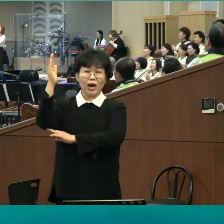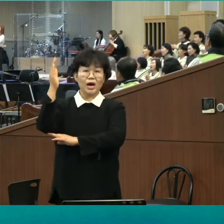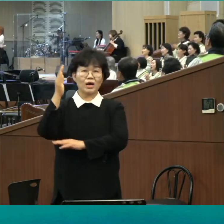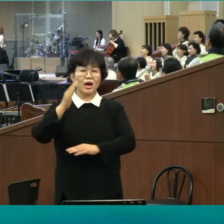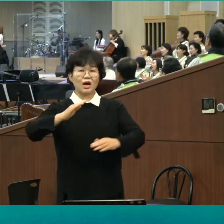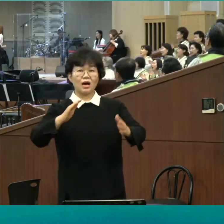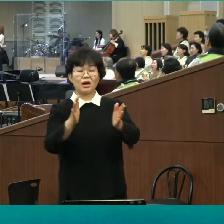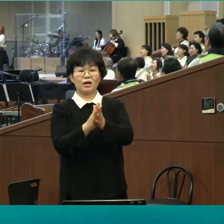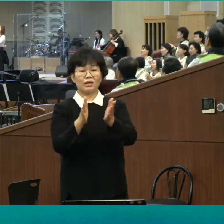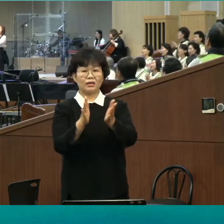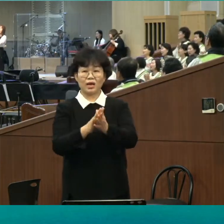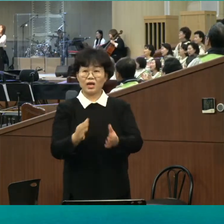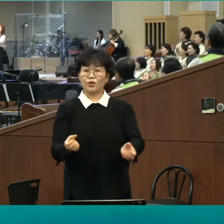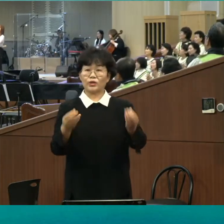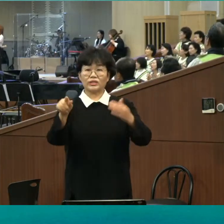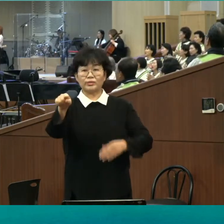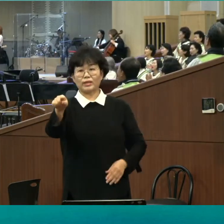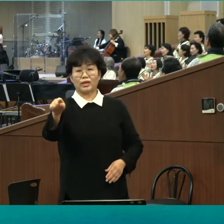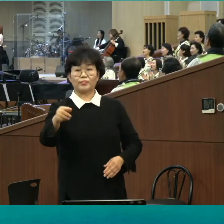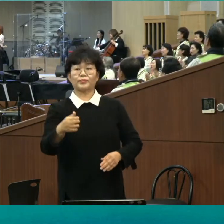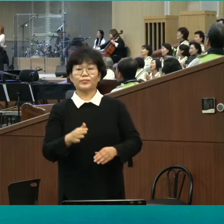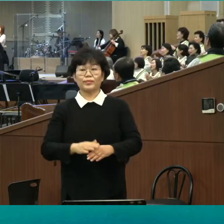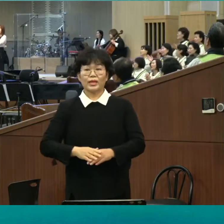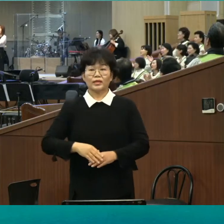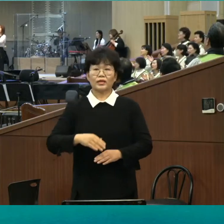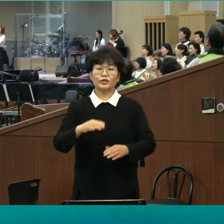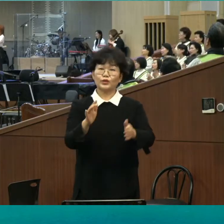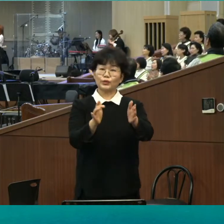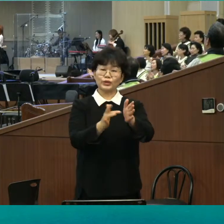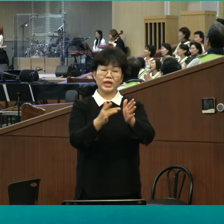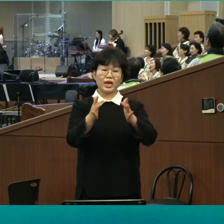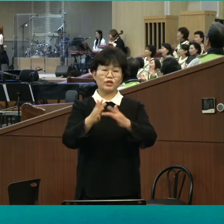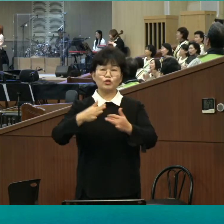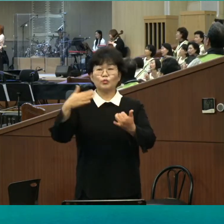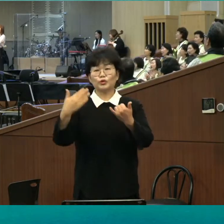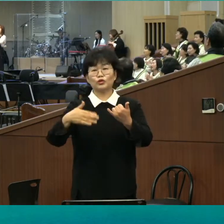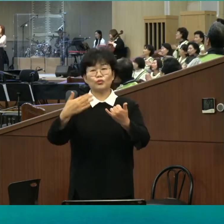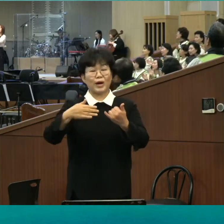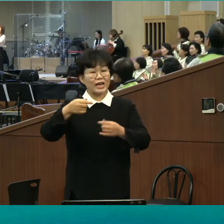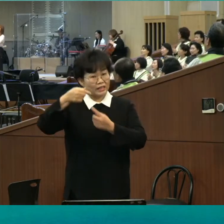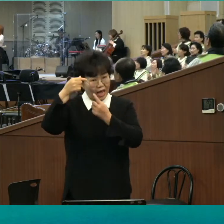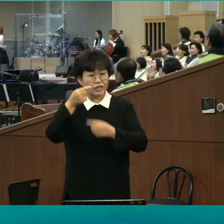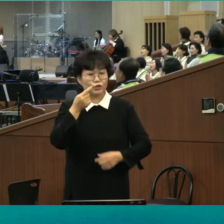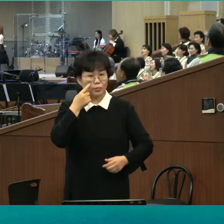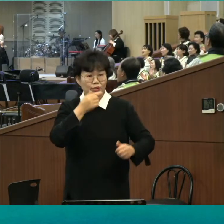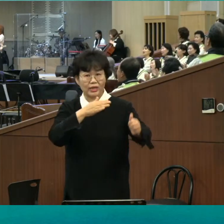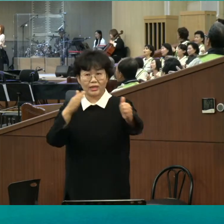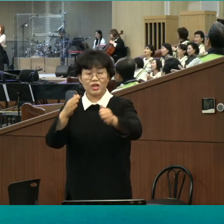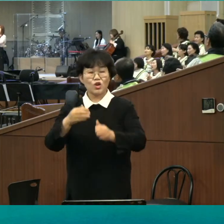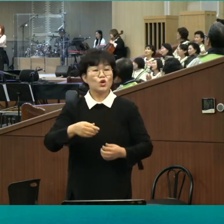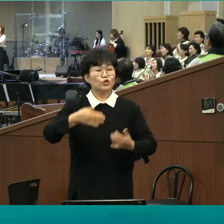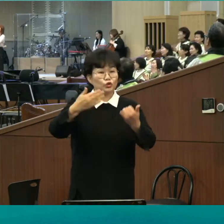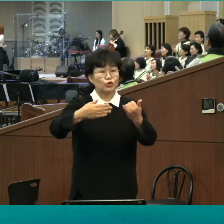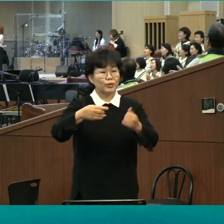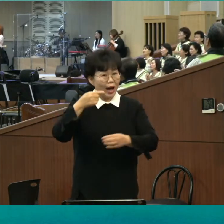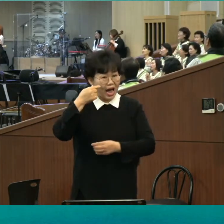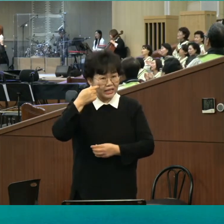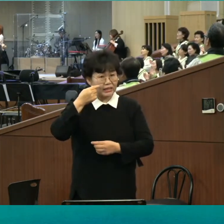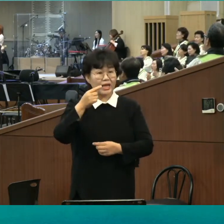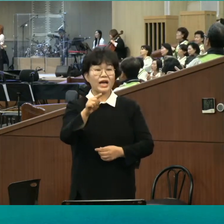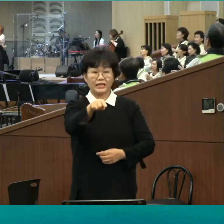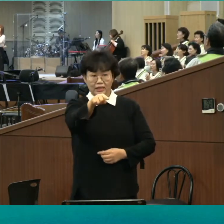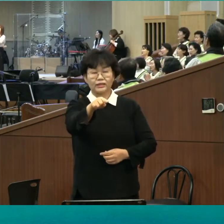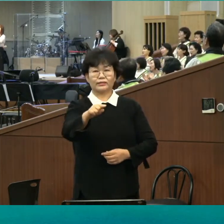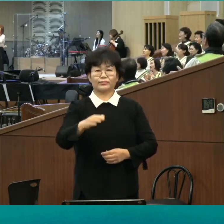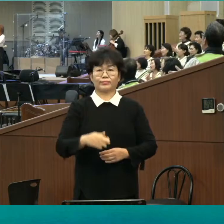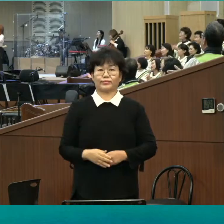영광 할렐루야. 예수의 그 피가 내게 승리